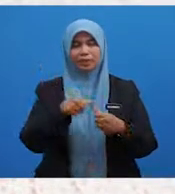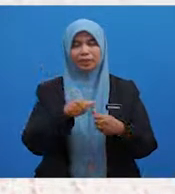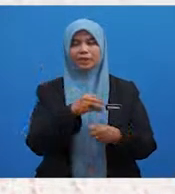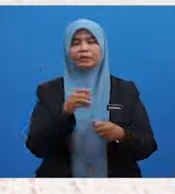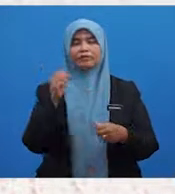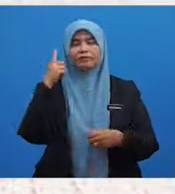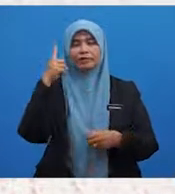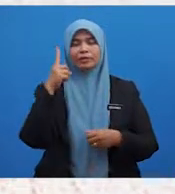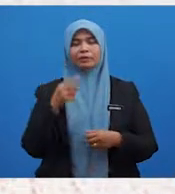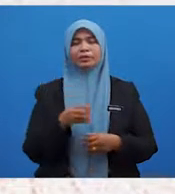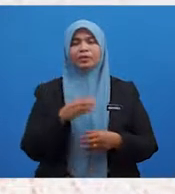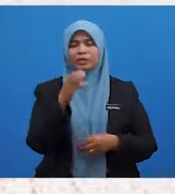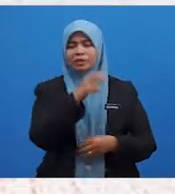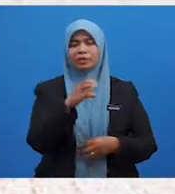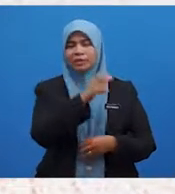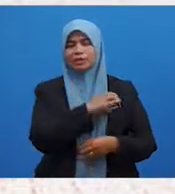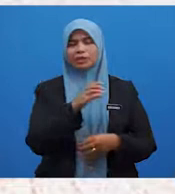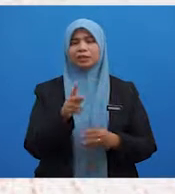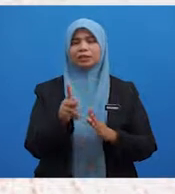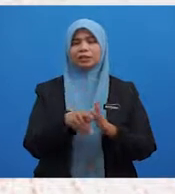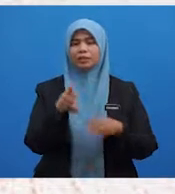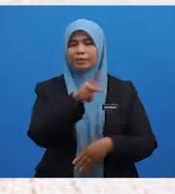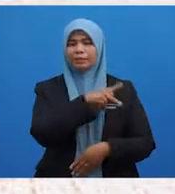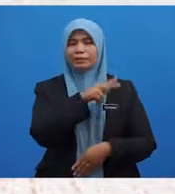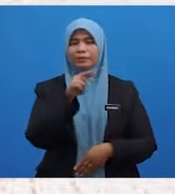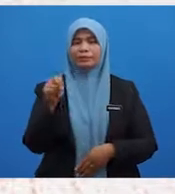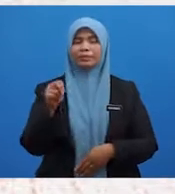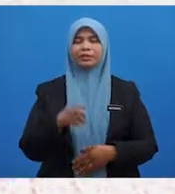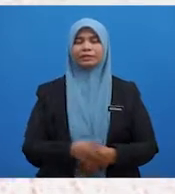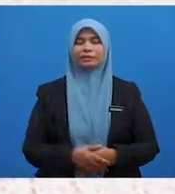dan memahami ciri-ciri kepemimpinan.